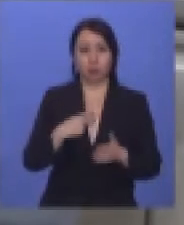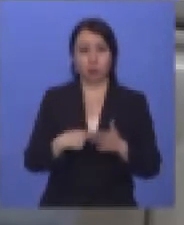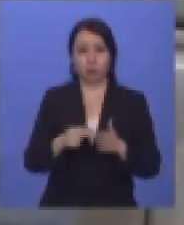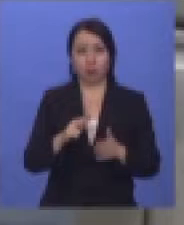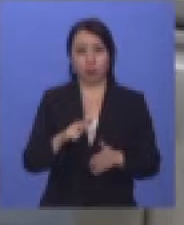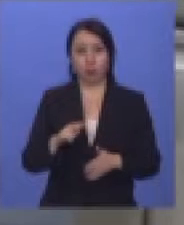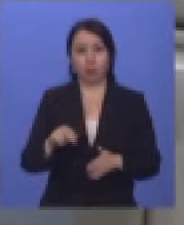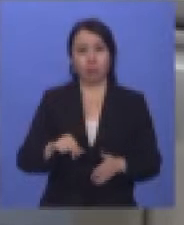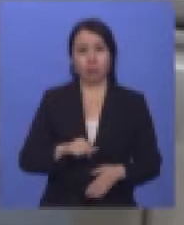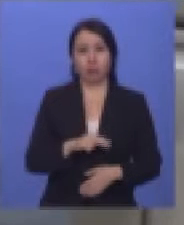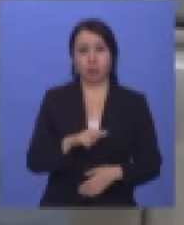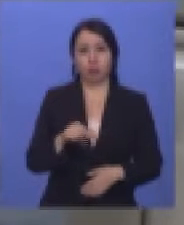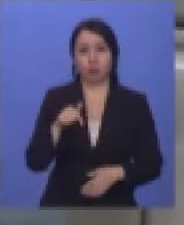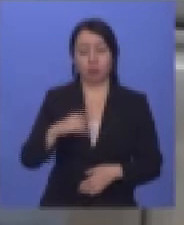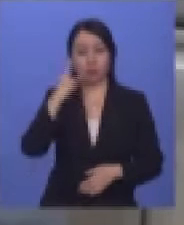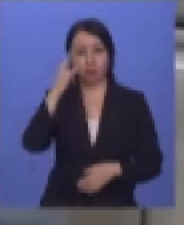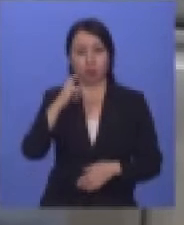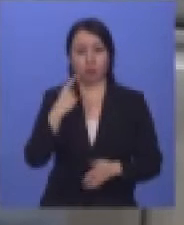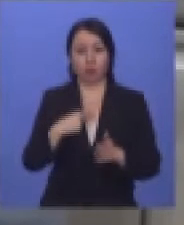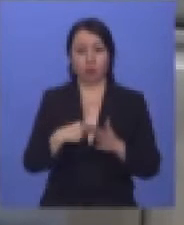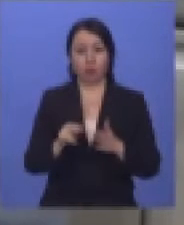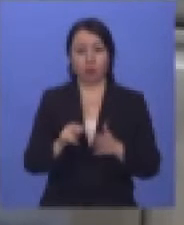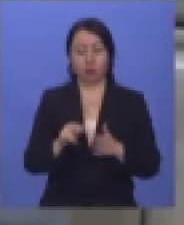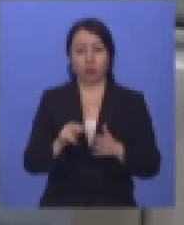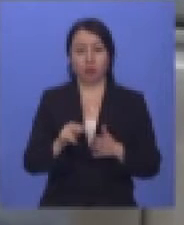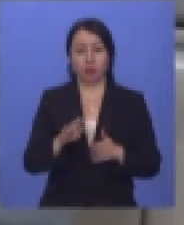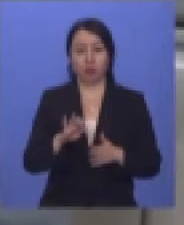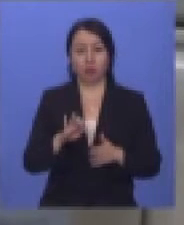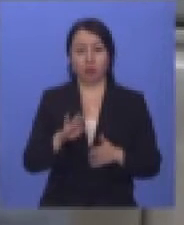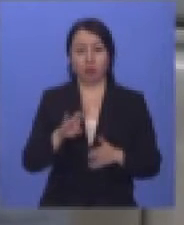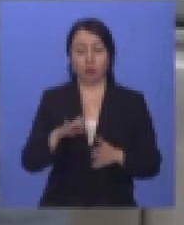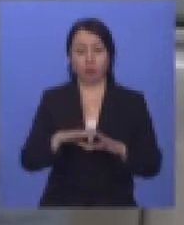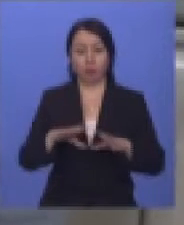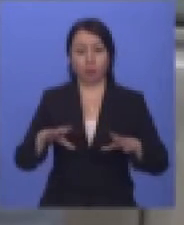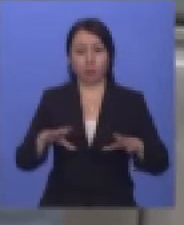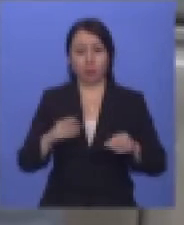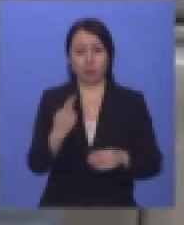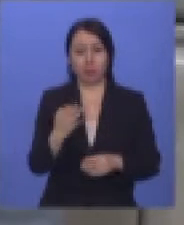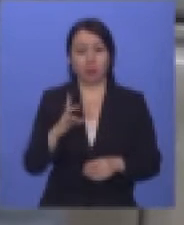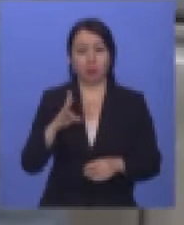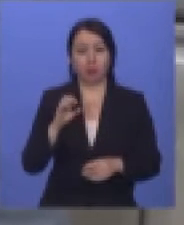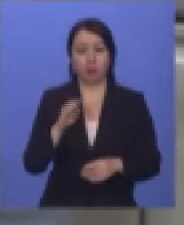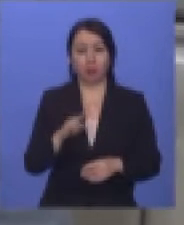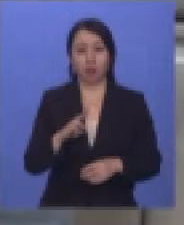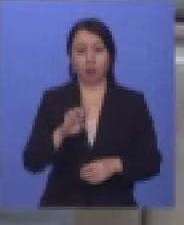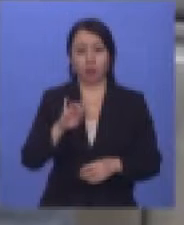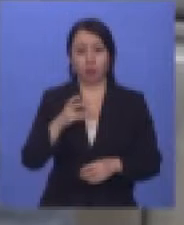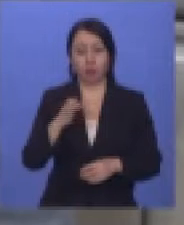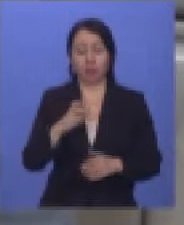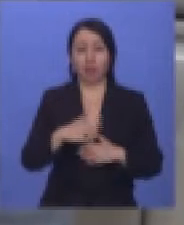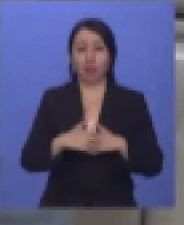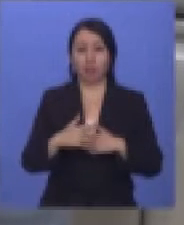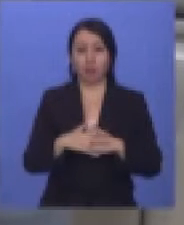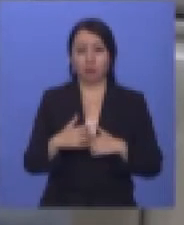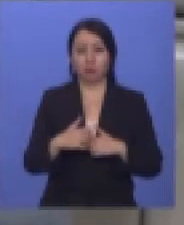песок. Здесь, в Казахстане, в Текелях мы берем мраморную муку. Цемент тоже бухтарминский или как